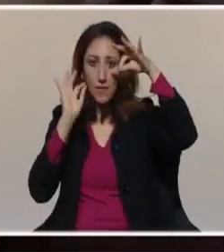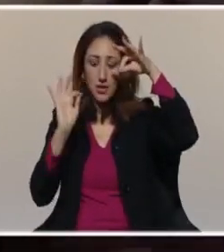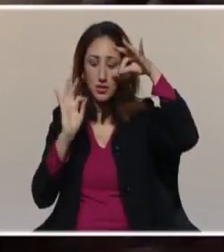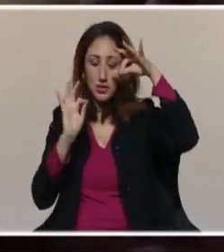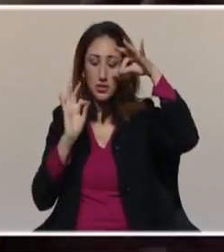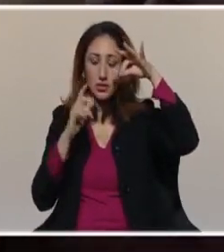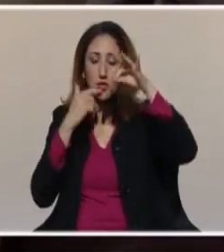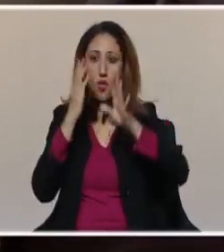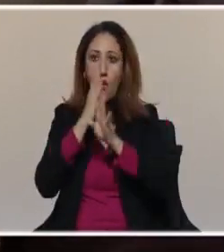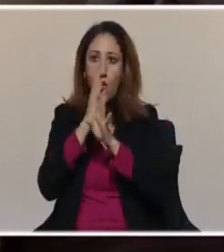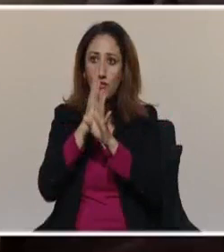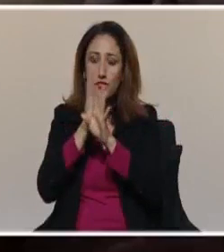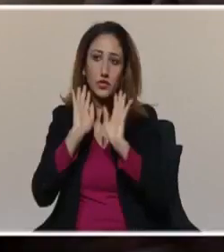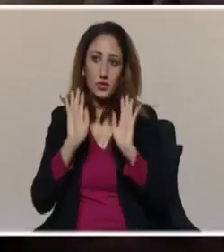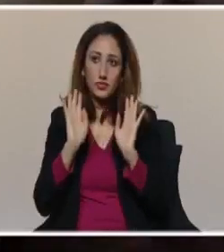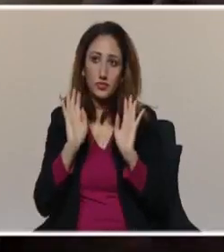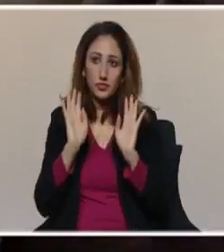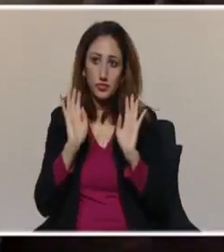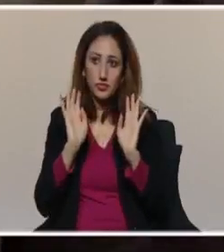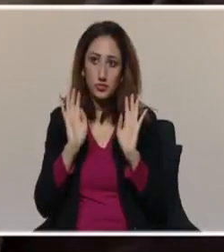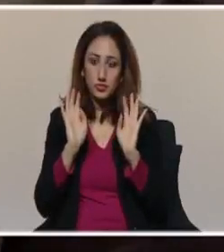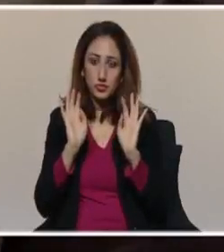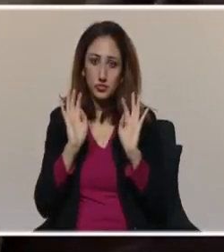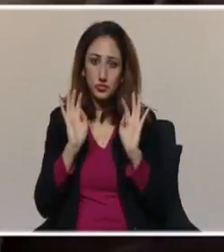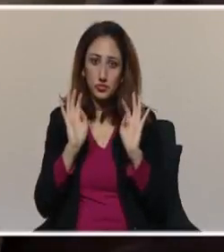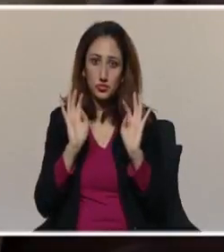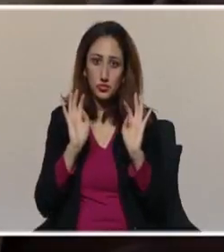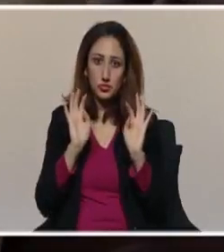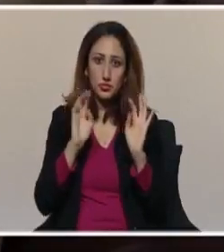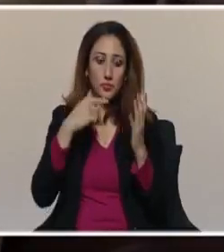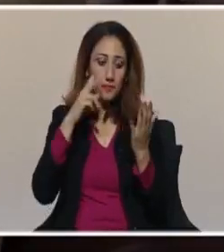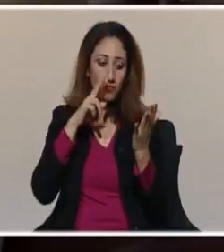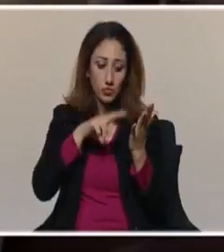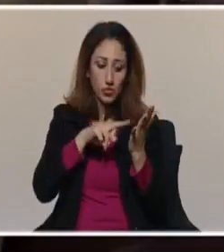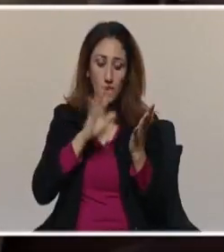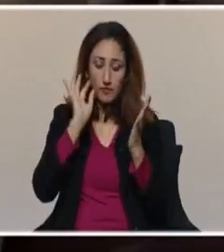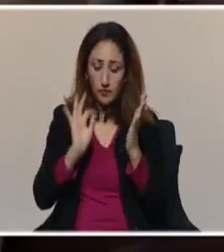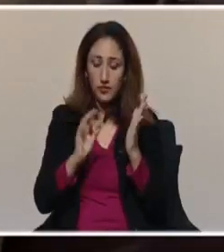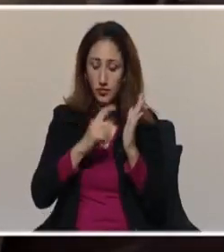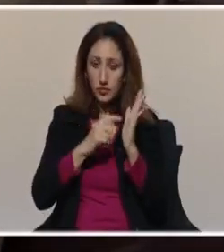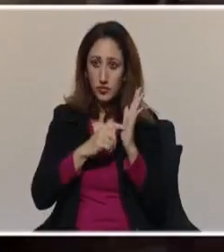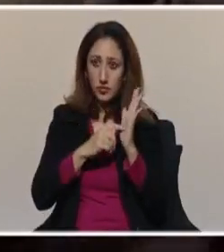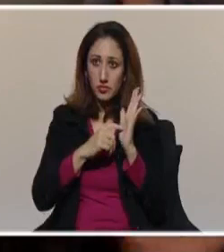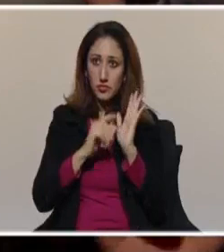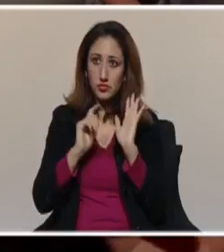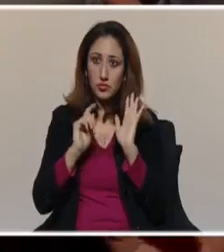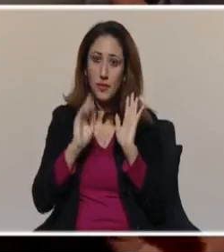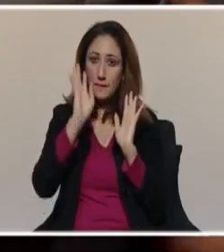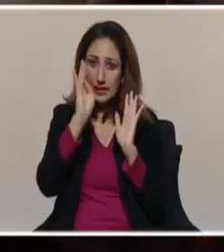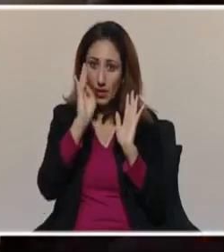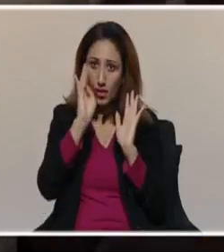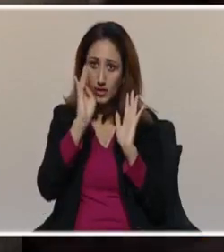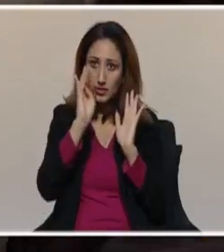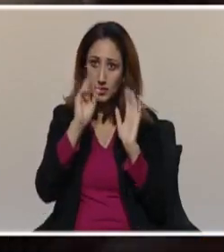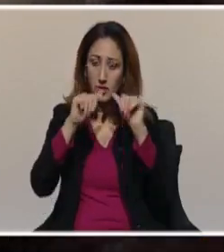اصليه. ايوه موجوده، بس هو لو طلعها هي اللي هتضر. بس هي يعتد بيها اذا هي ورقه بيها. يعتد بيها في المحكمه. صح، ده في الزواج. نعم،